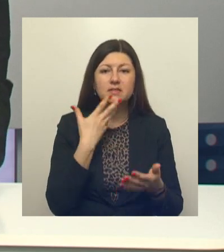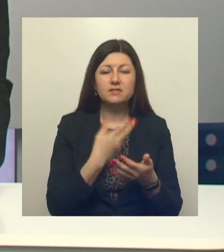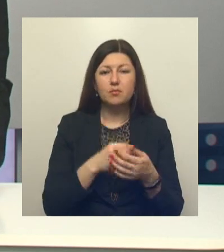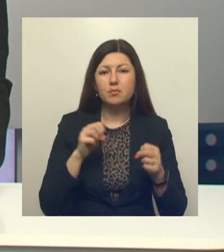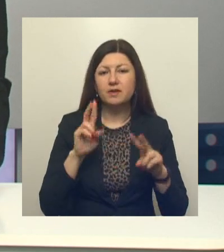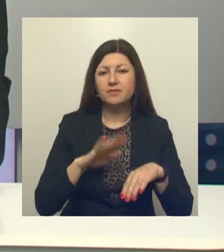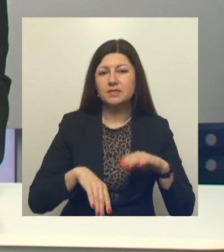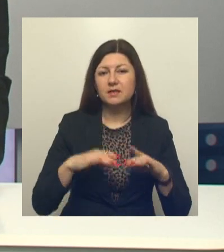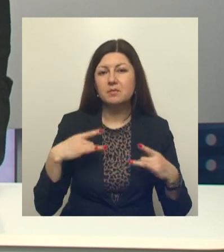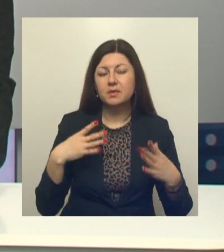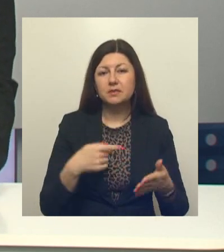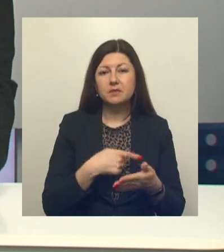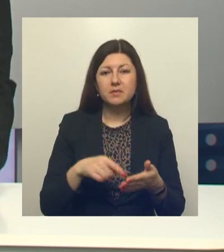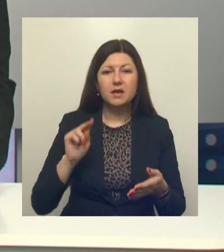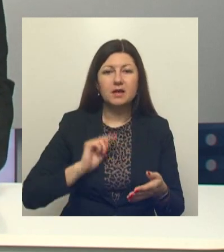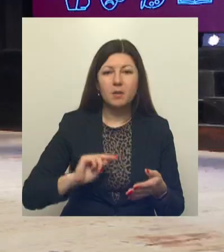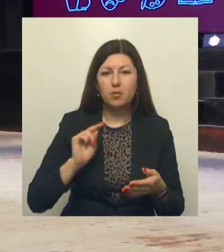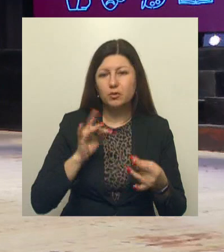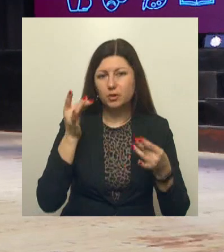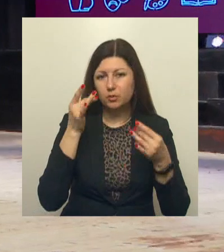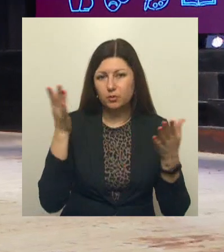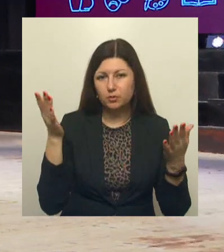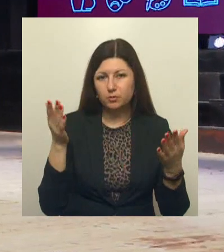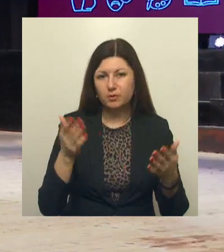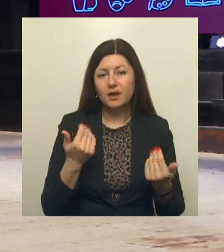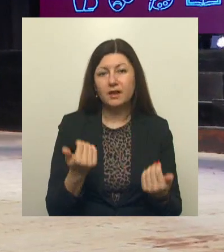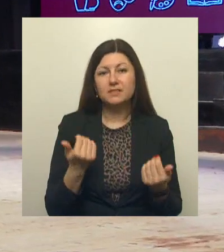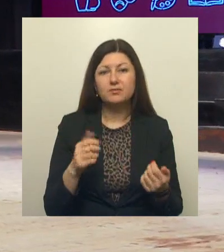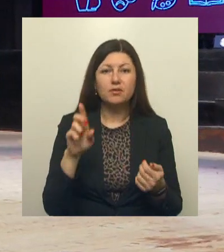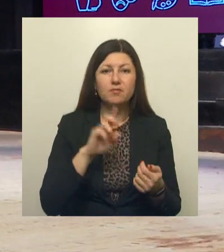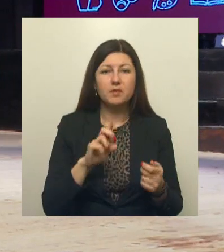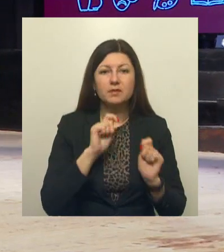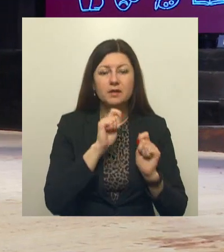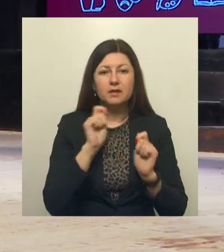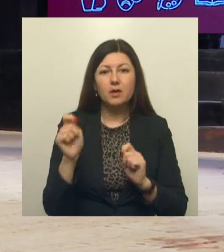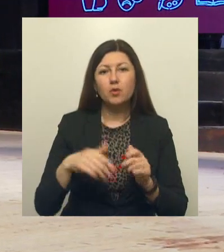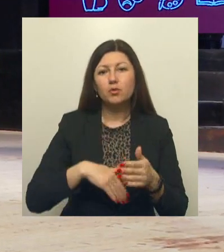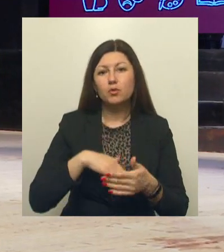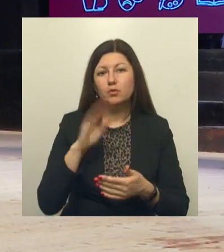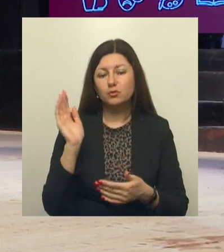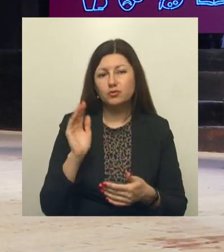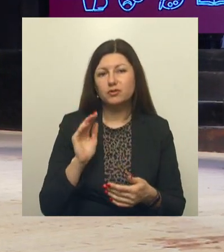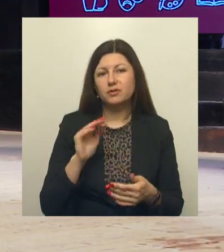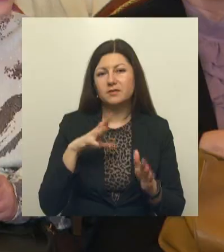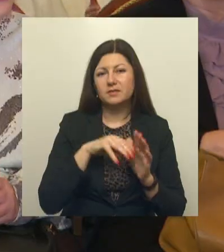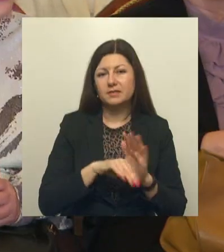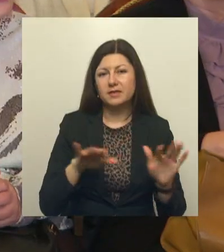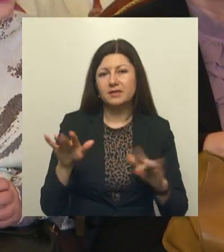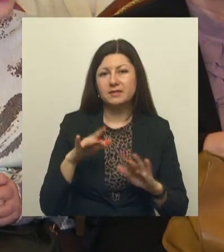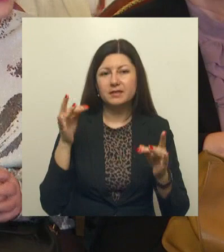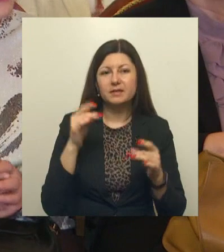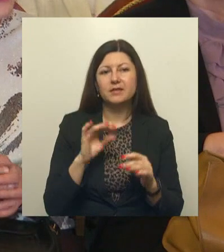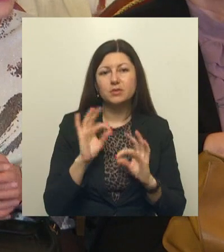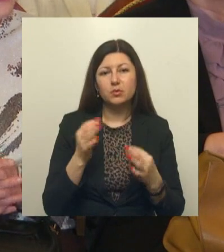профессиональный праздник отметят работники культуры. А сегодня в Белгороде наградили лучших деятелей искусства, сотрудников